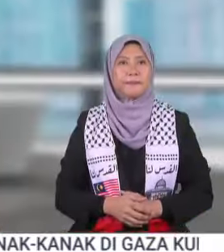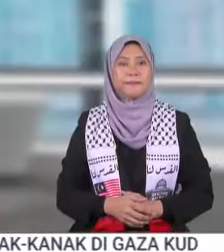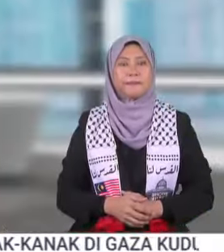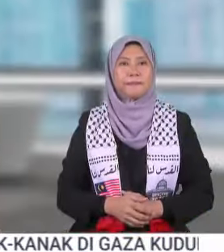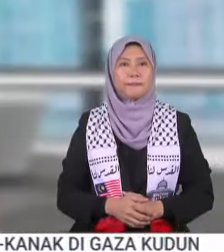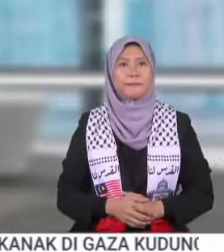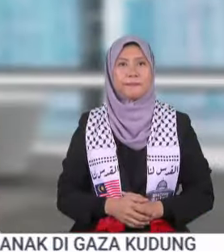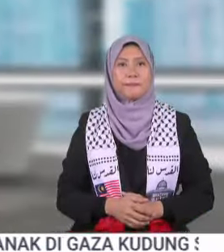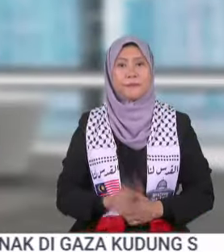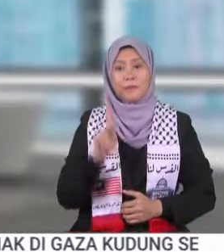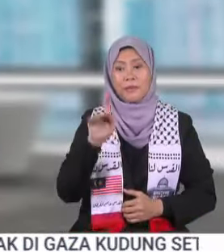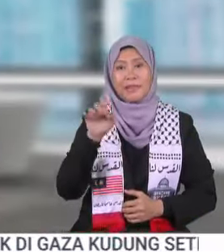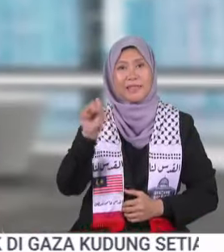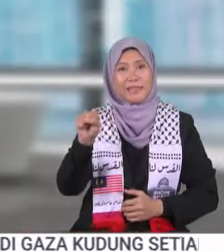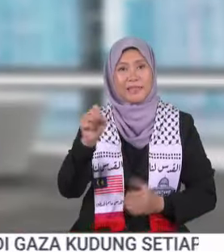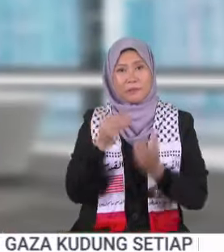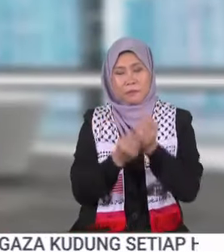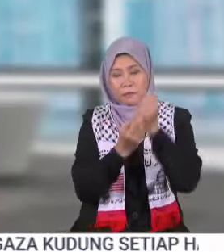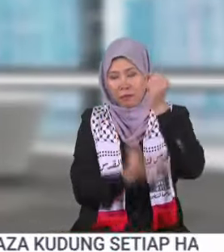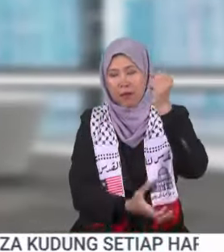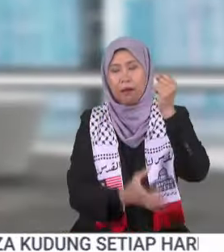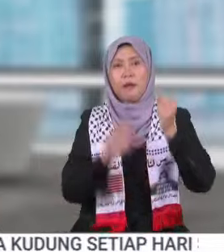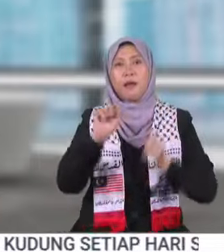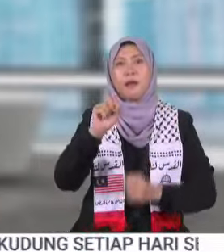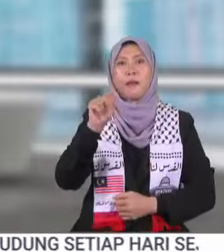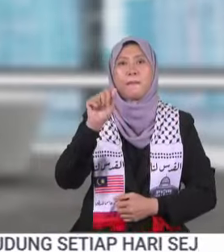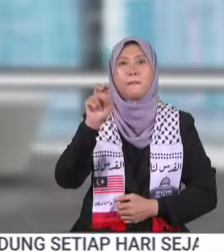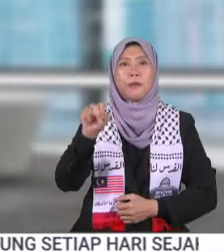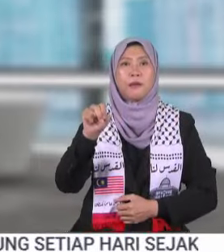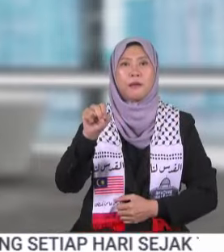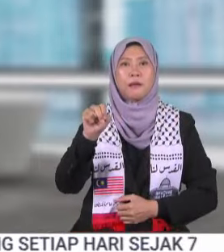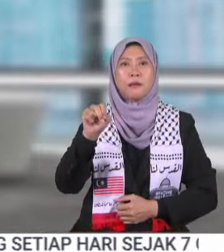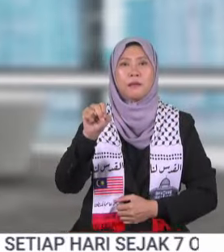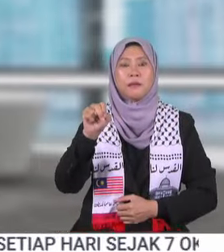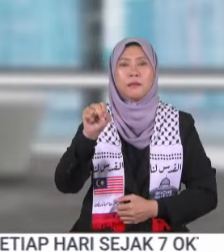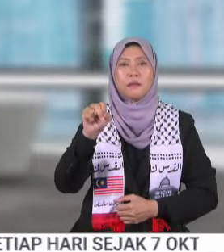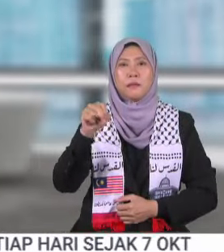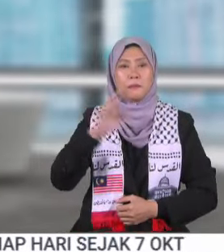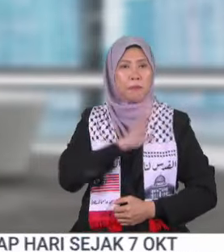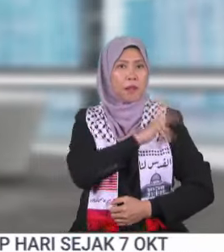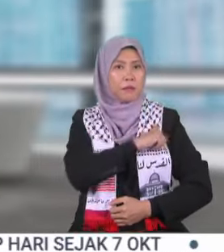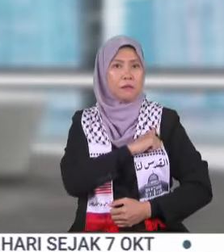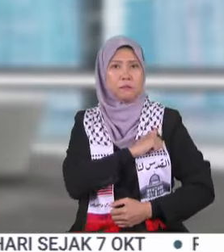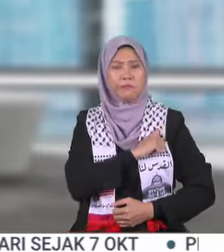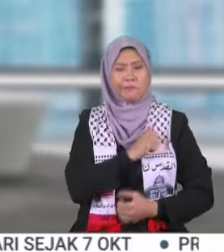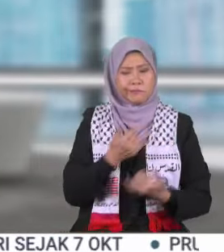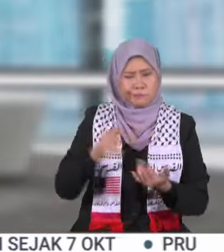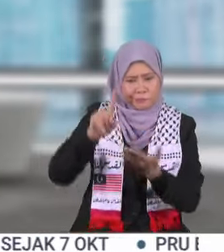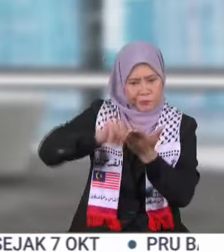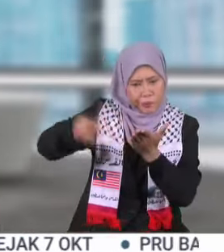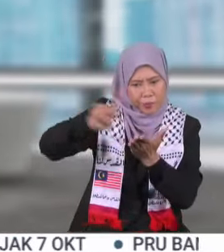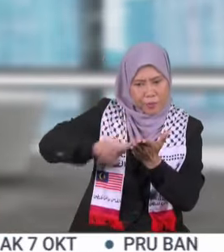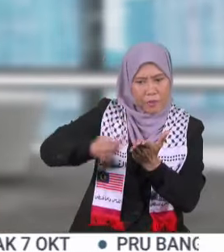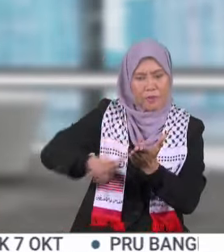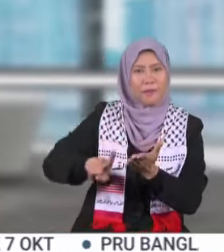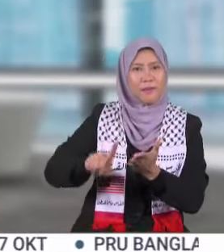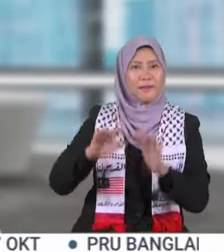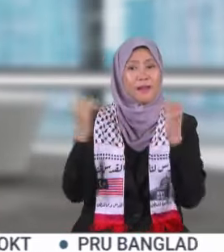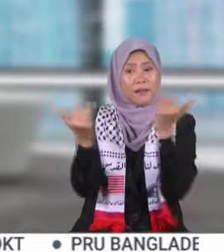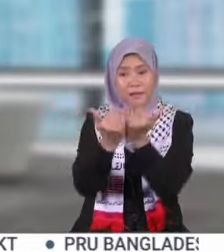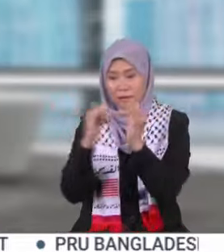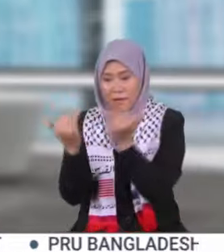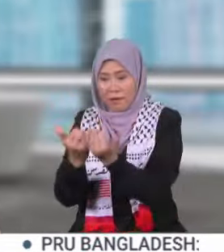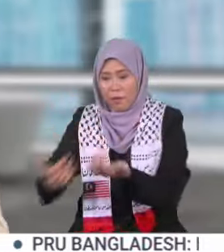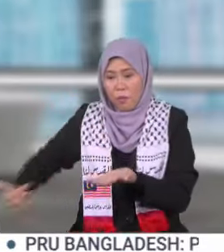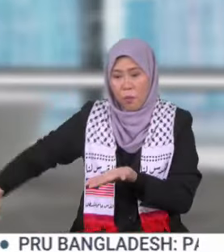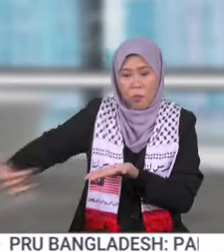pendidikan kes Dana aman Palestin sprm sedang mengesahkan kesahihan transaksi syarikat-syarikat yang dipercayai